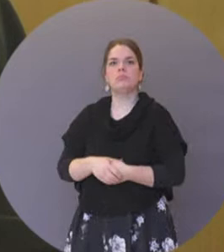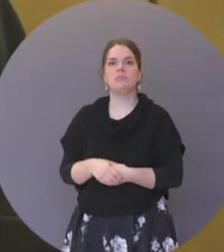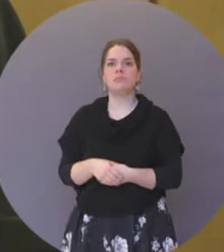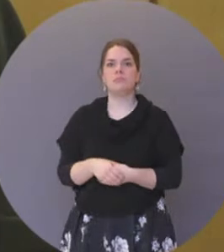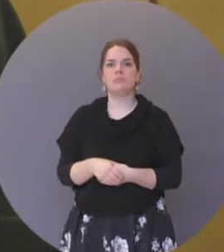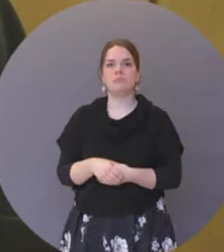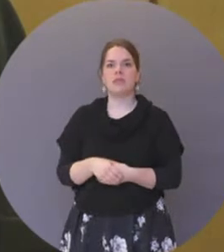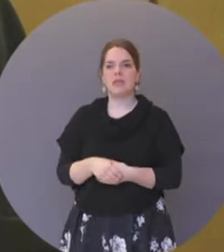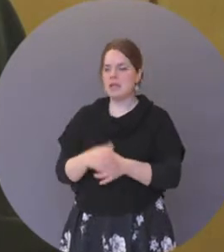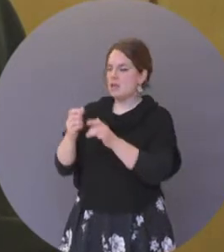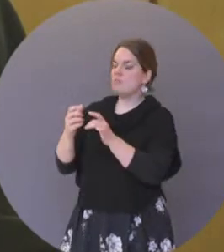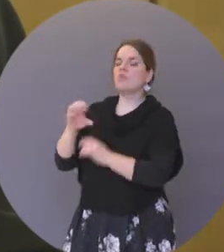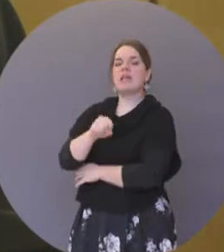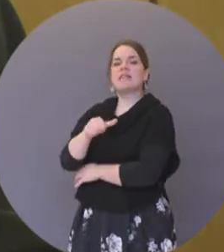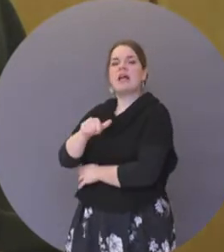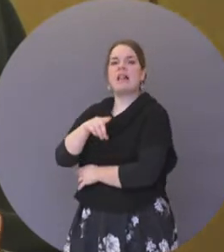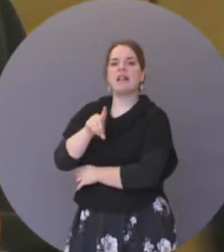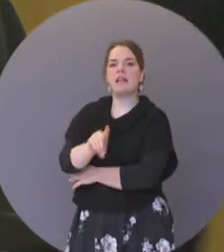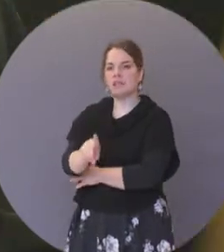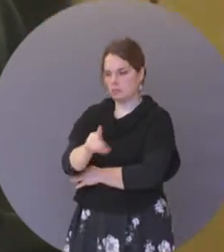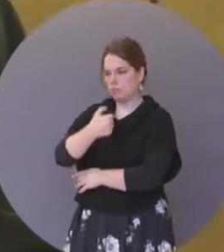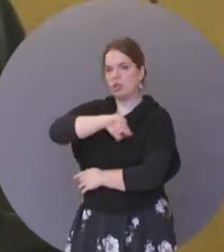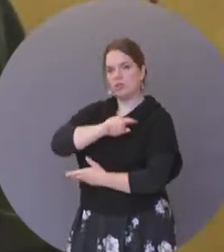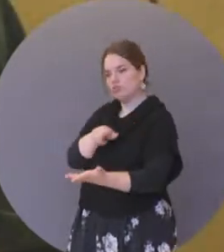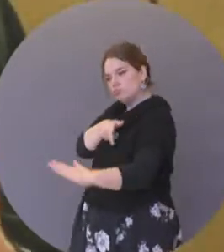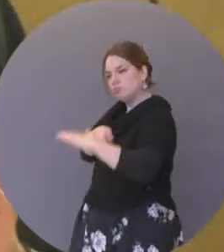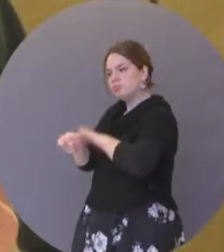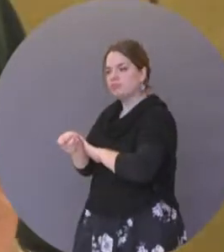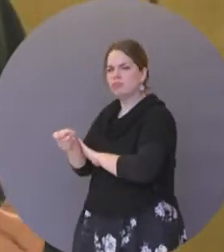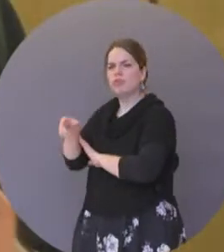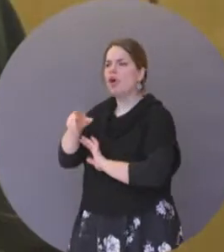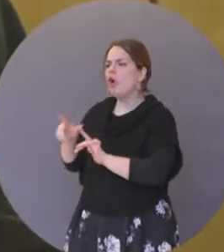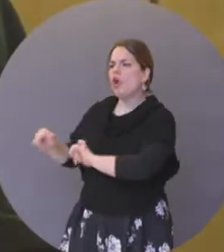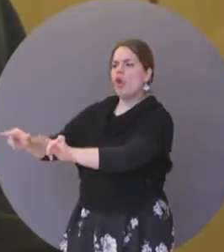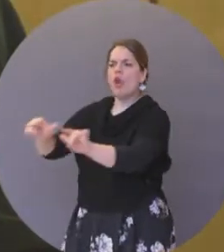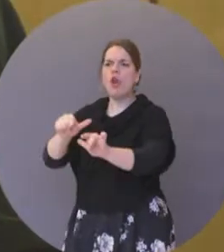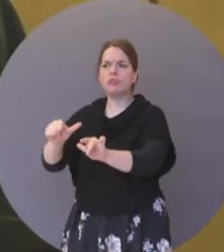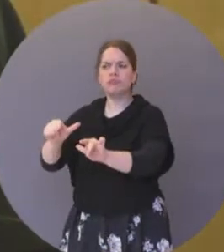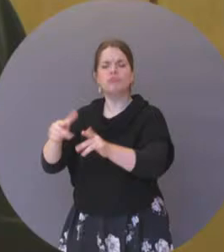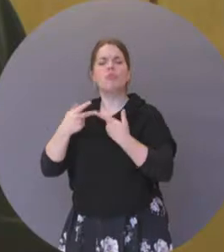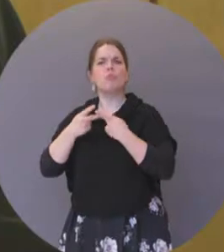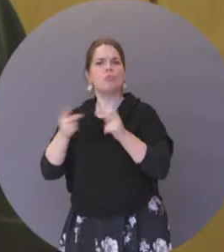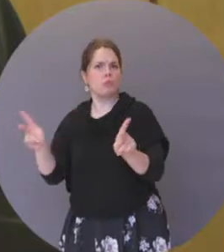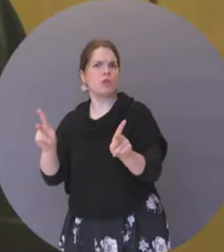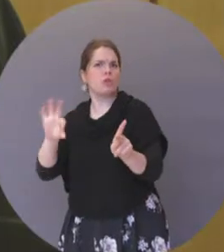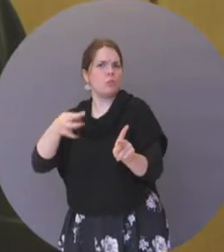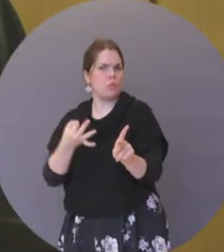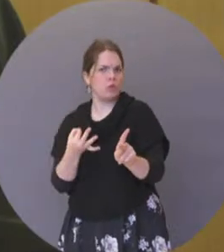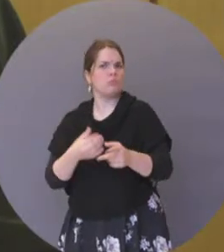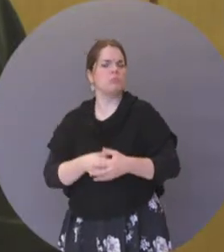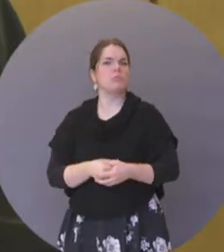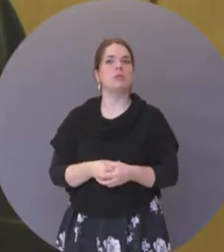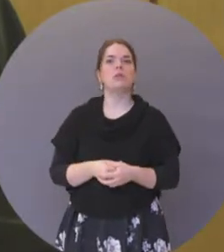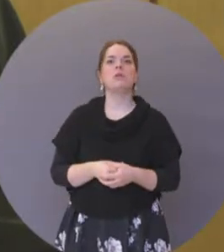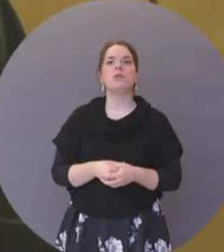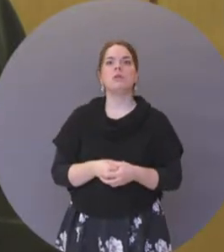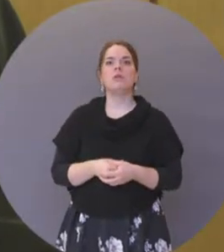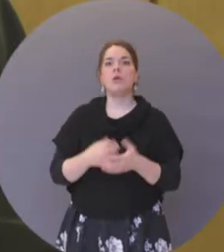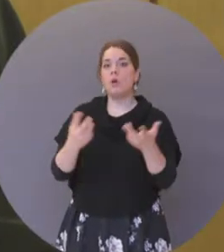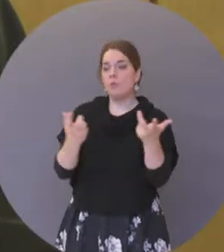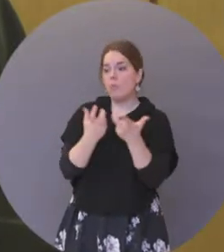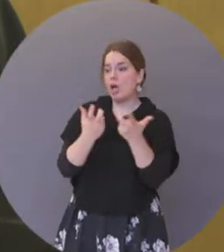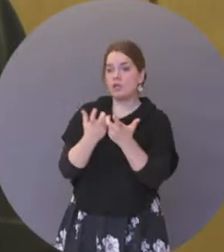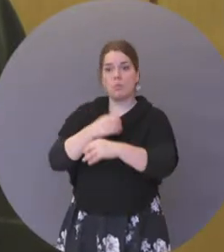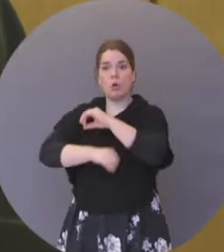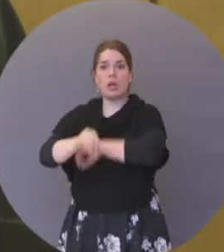à domicile les sables laissa dans les connaît il y en a qui sont publics c'est le cas par exemple s'organiser par les